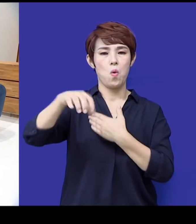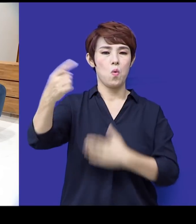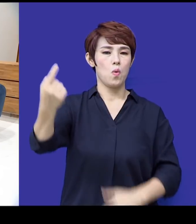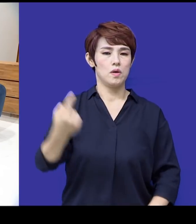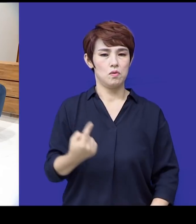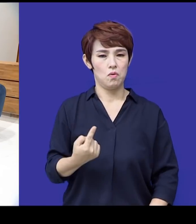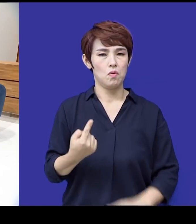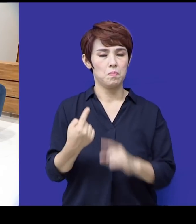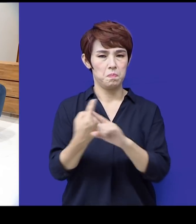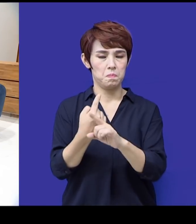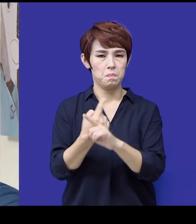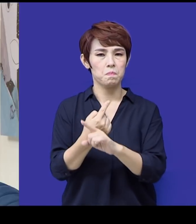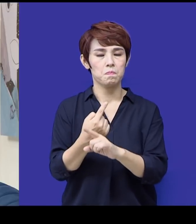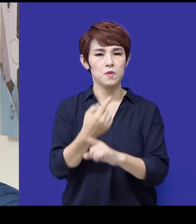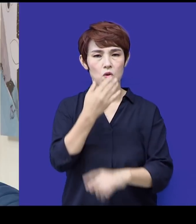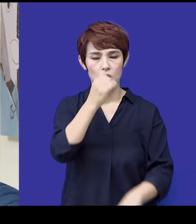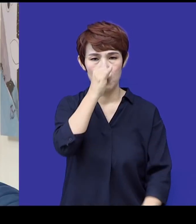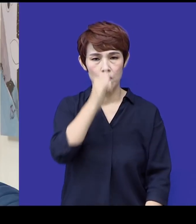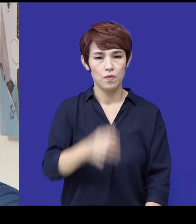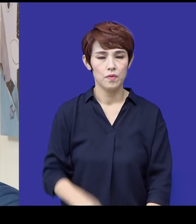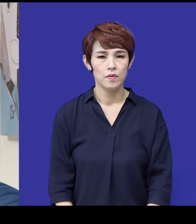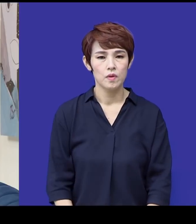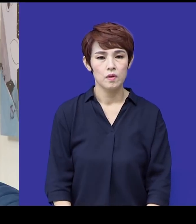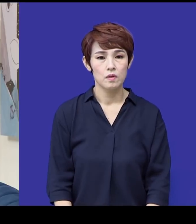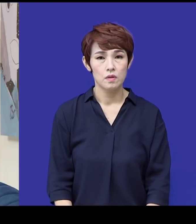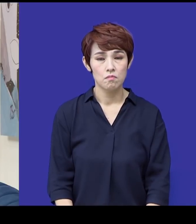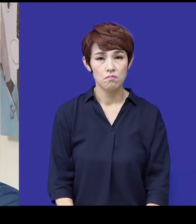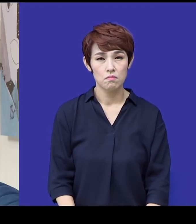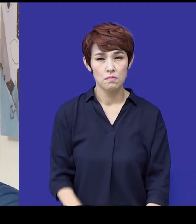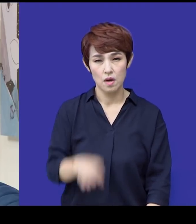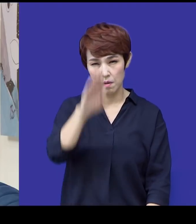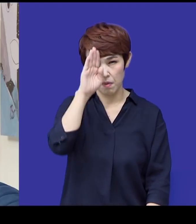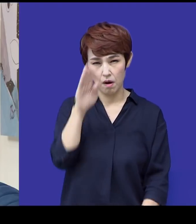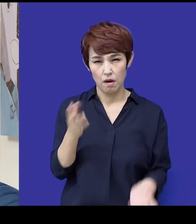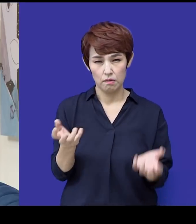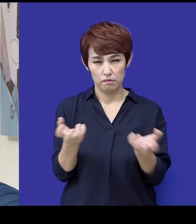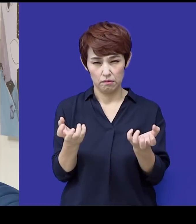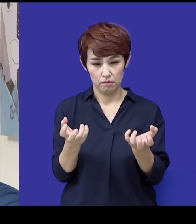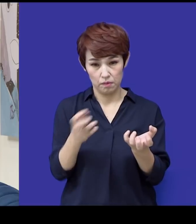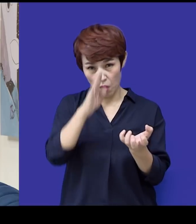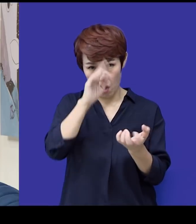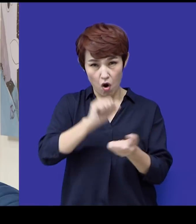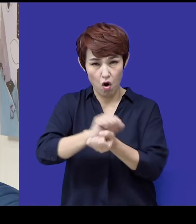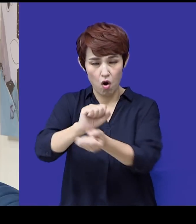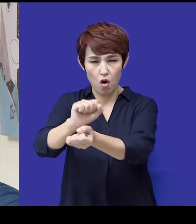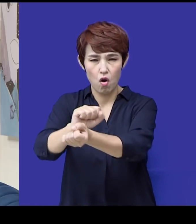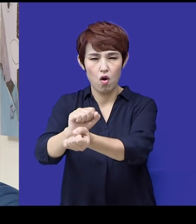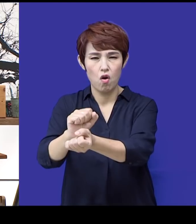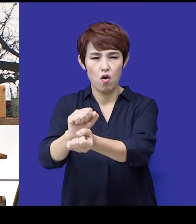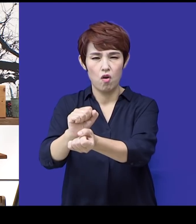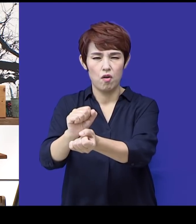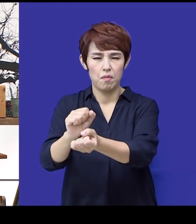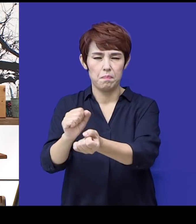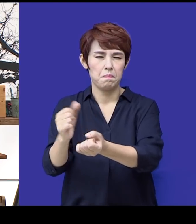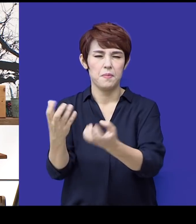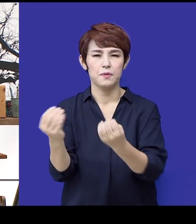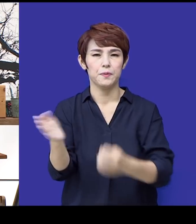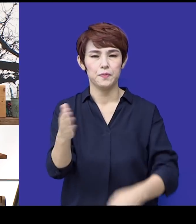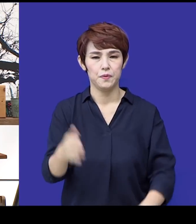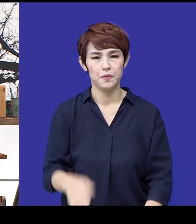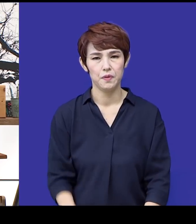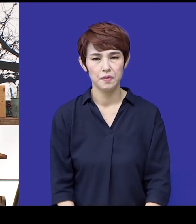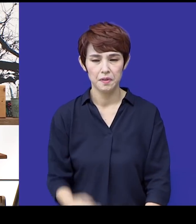지금은 거의 전염력이 없으니까 이제 추적 관찰만 하는 거죠. 1년에 한 번씩 검사하고. 네, 저희가